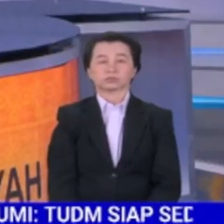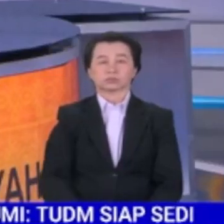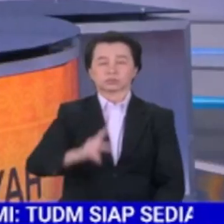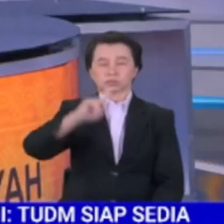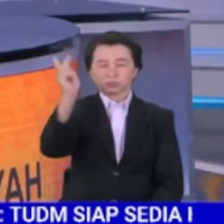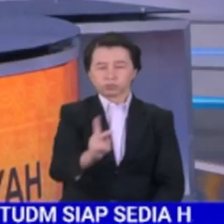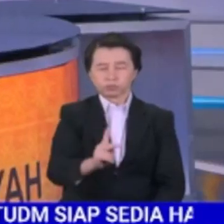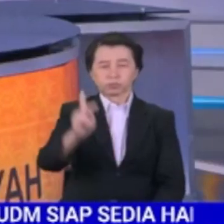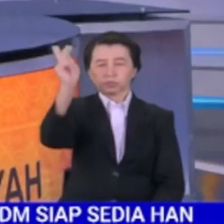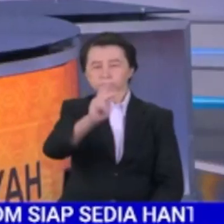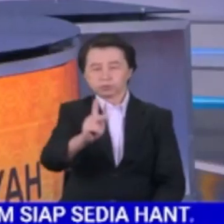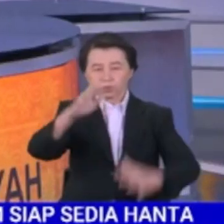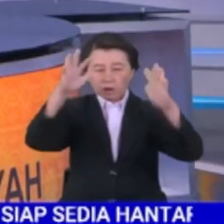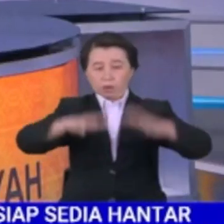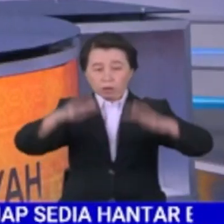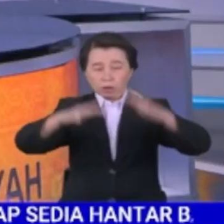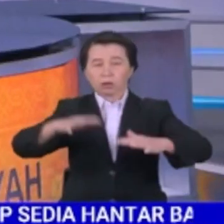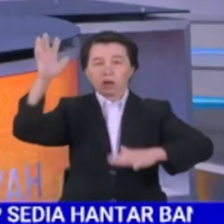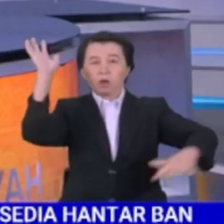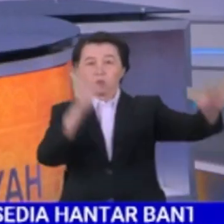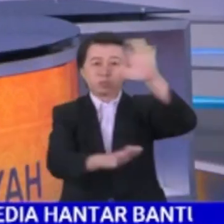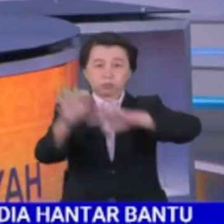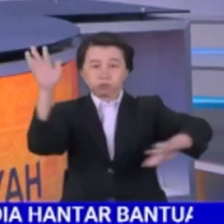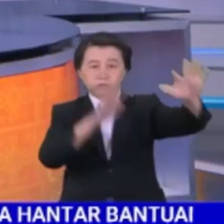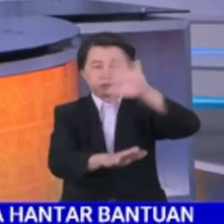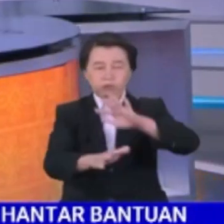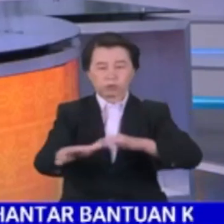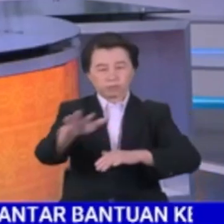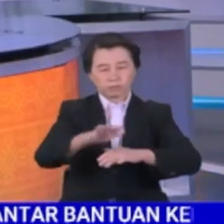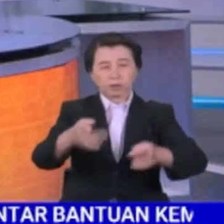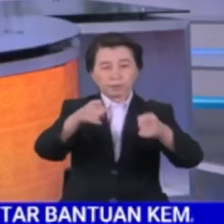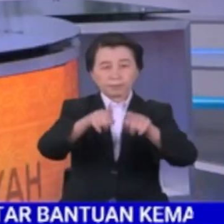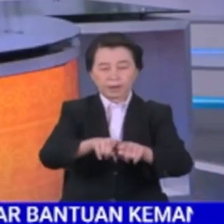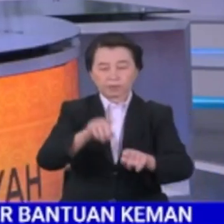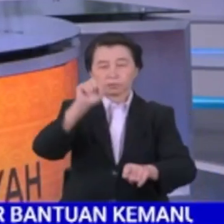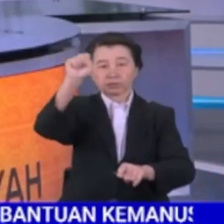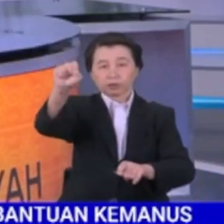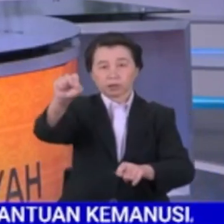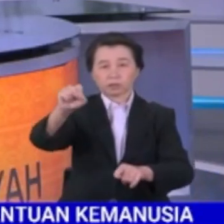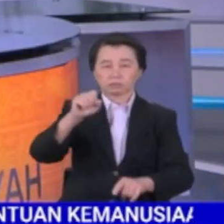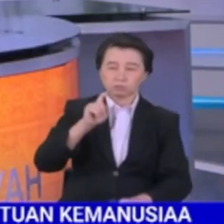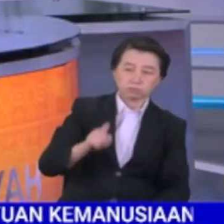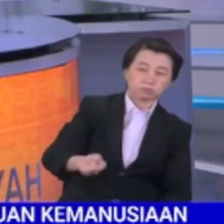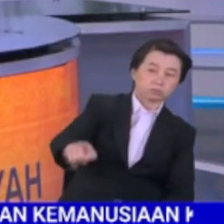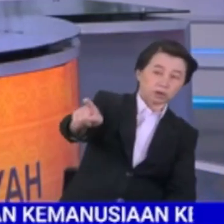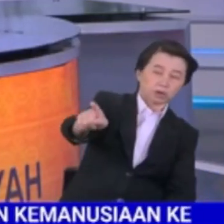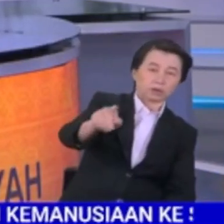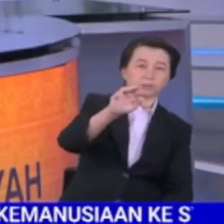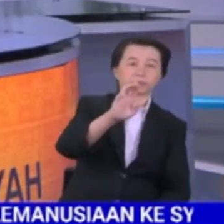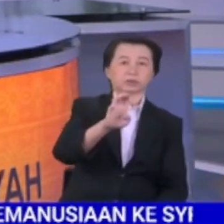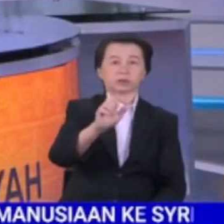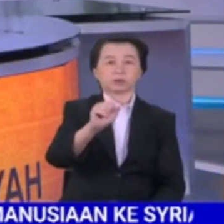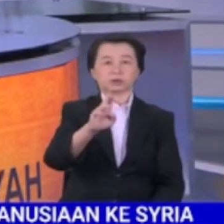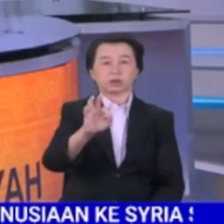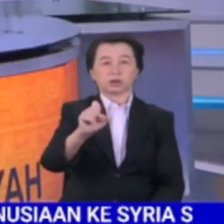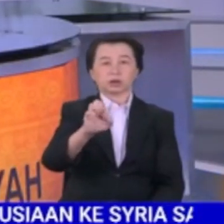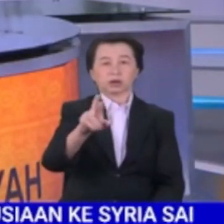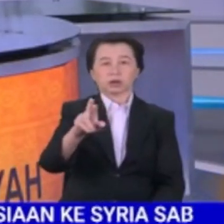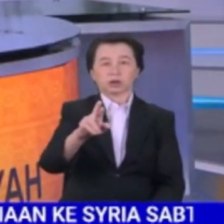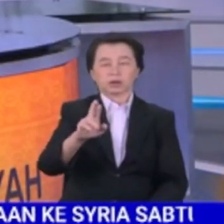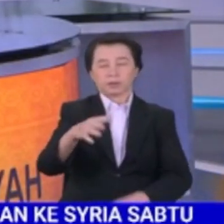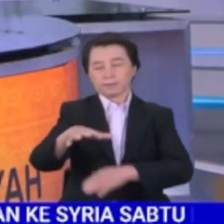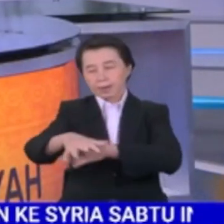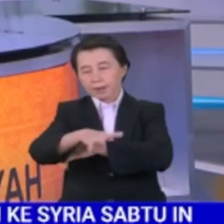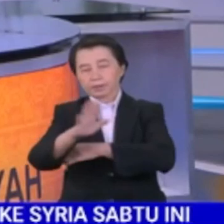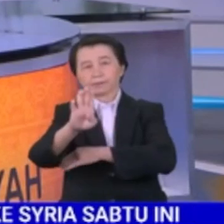Ribut petir, hujan lebat dan angin kencang dijangka berlaku di Sabah, iaitu di pedalaman Beaufort dan Pantai Barat